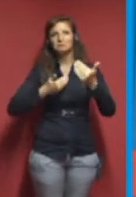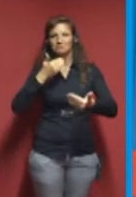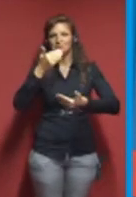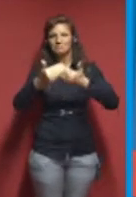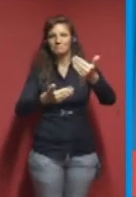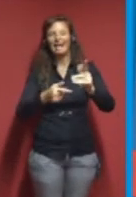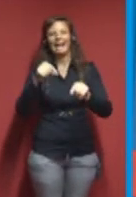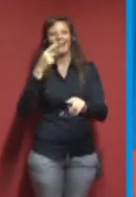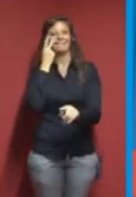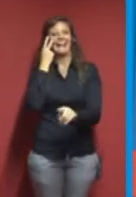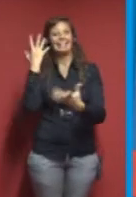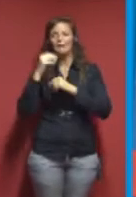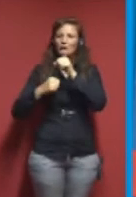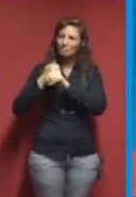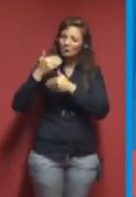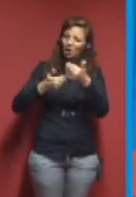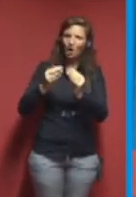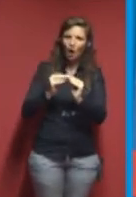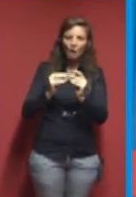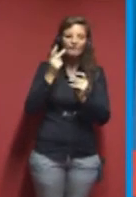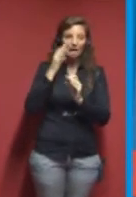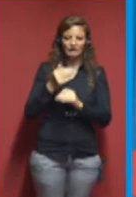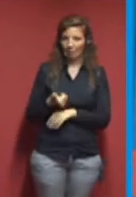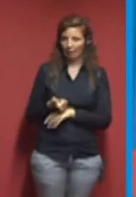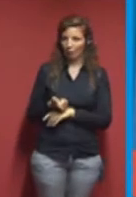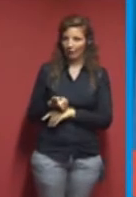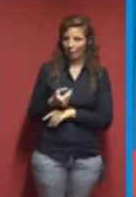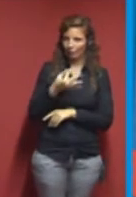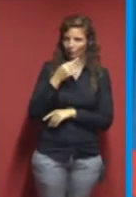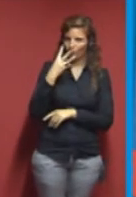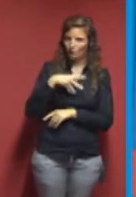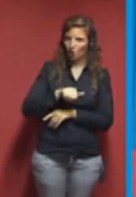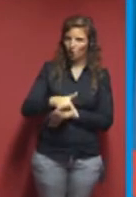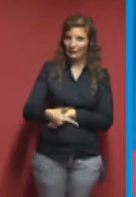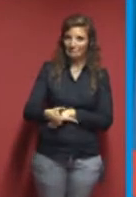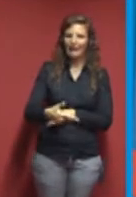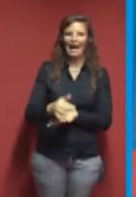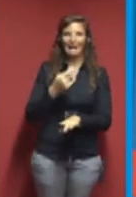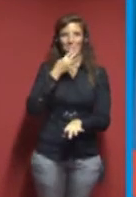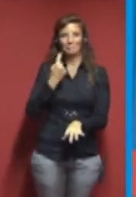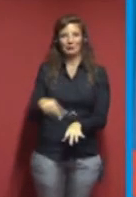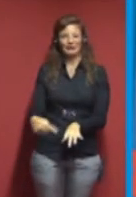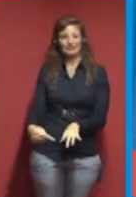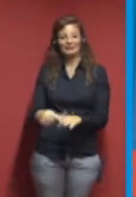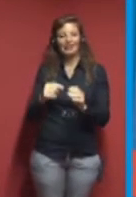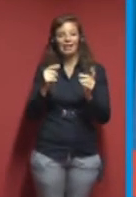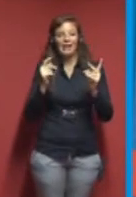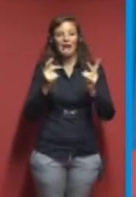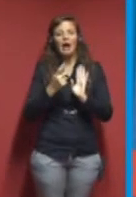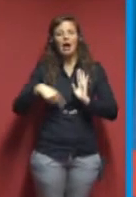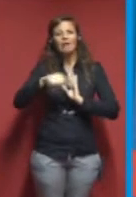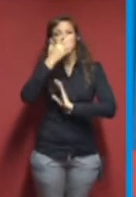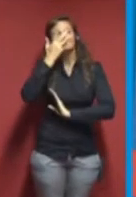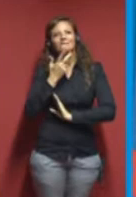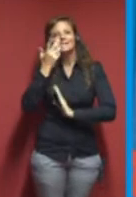adesso vediamo come questa storia se funziona questo telecomando eccolo ecco noi volevamo